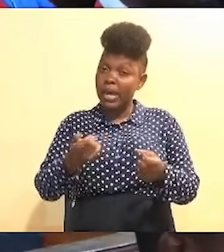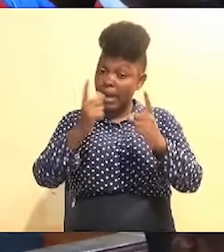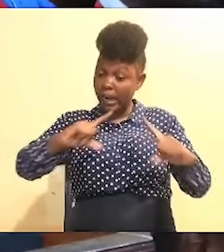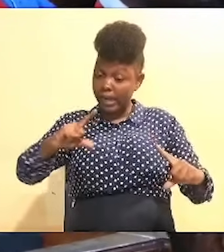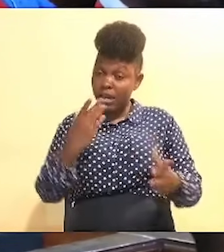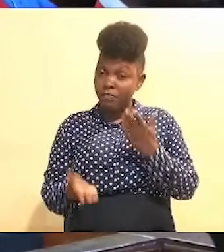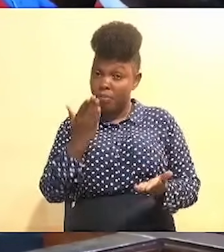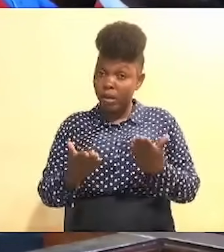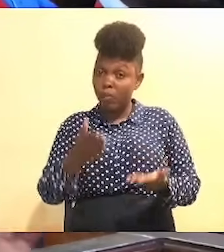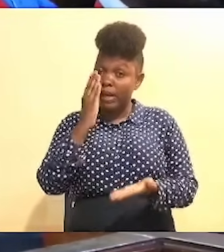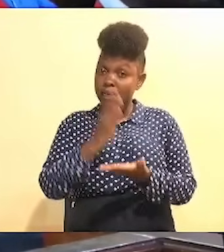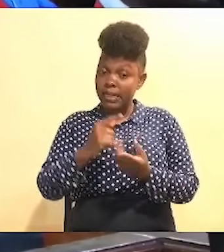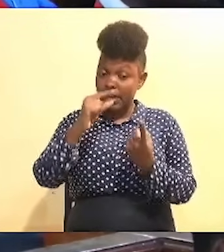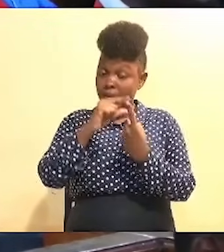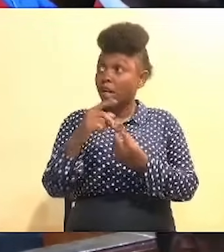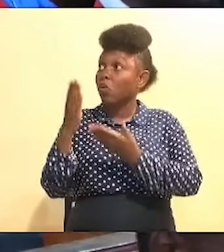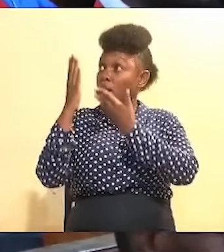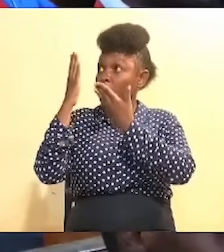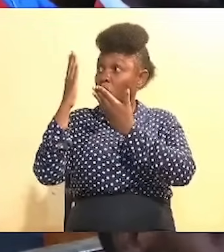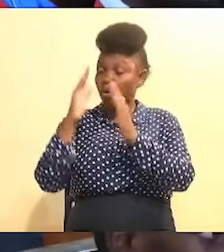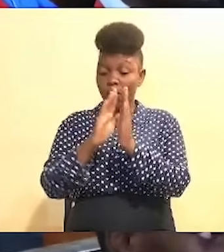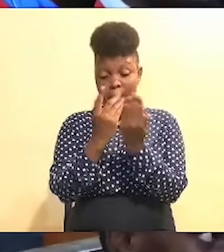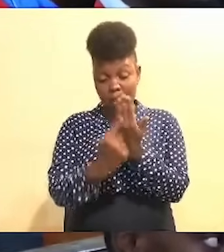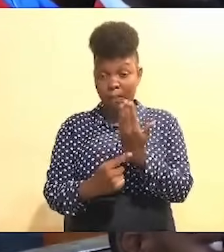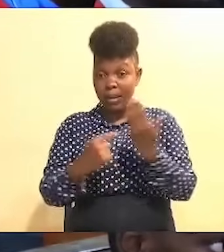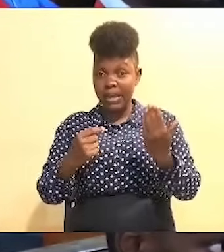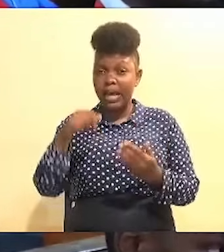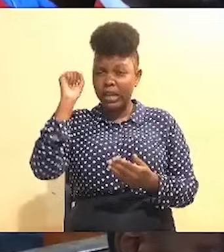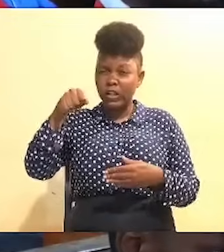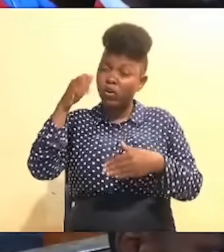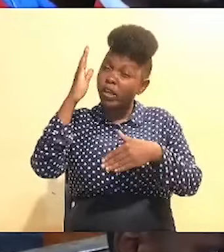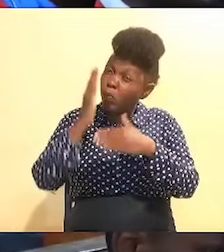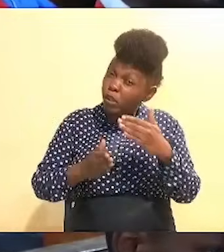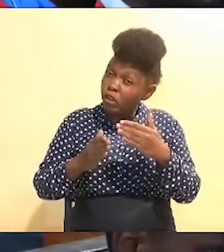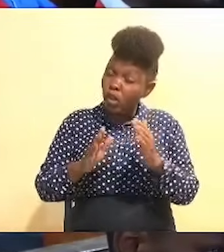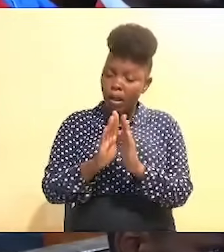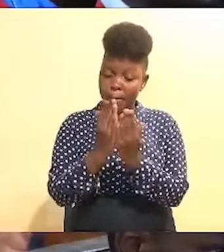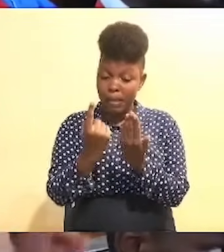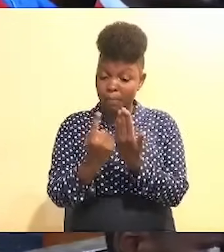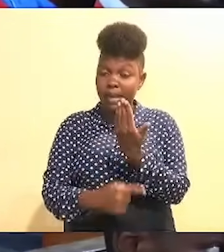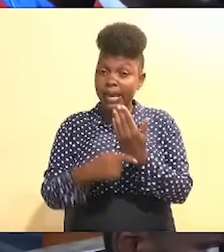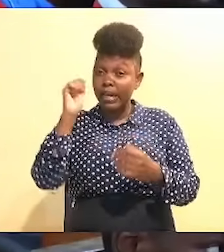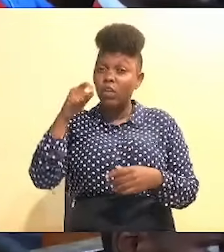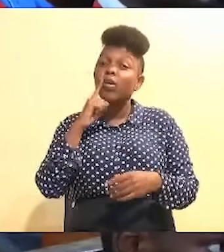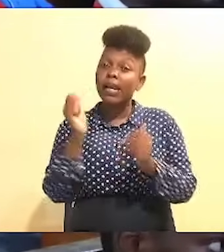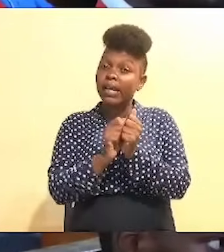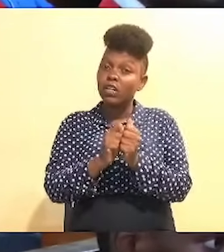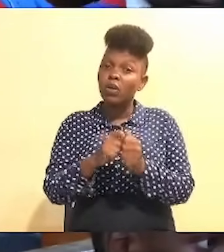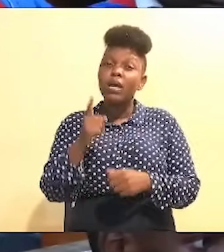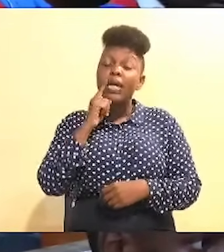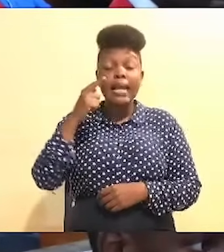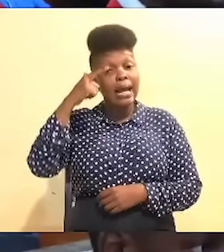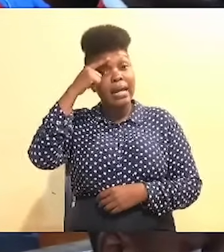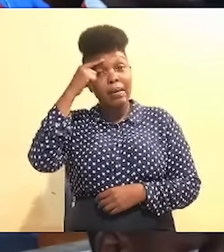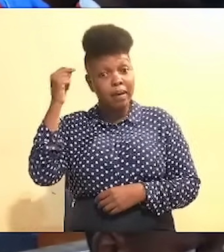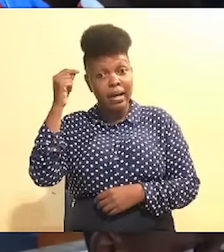katika neno la Mungu. Biblia ndiyo final. Biblia ndiyo kila kitu. Kila imani